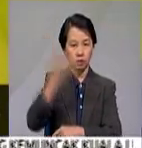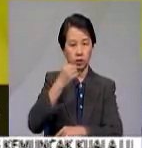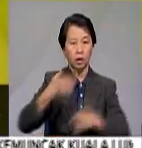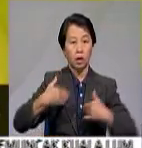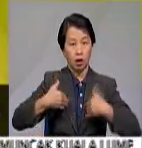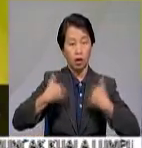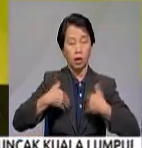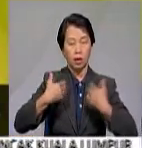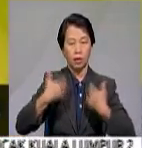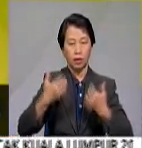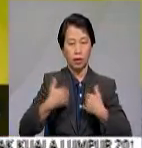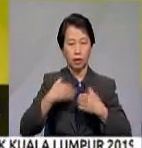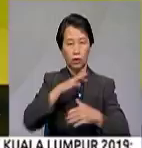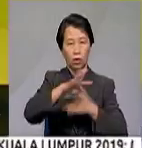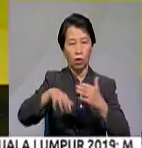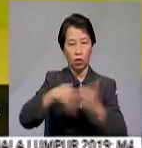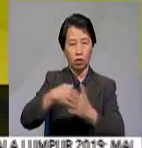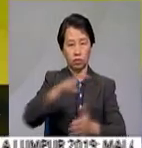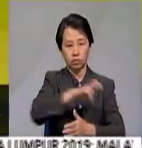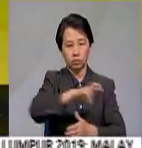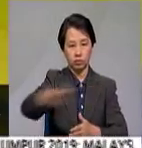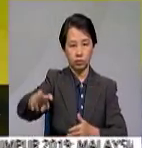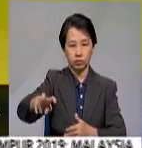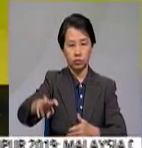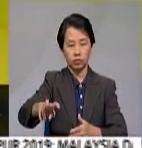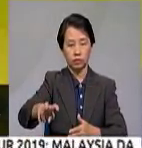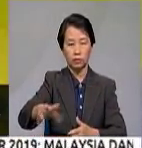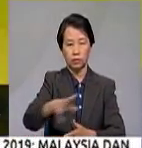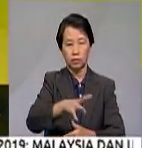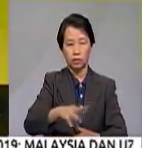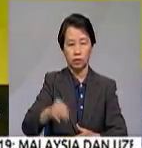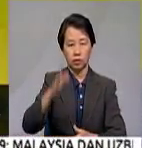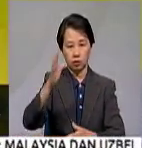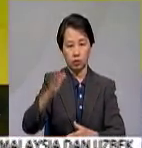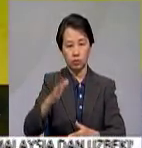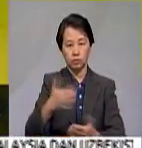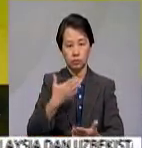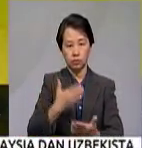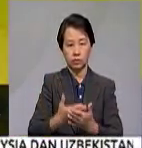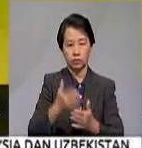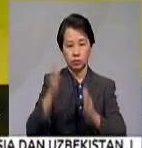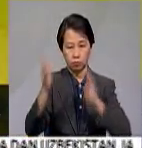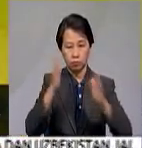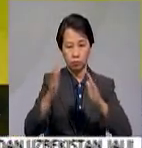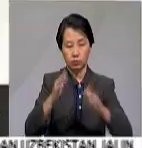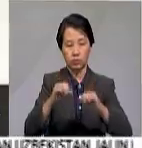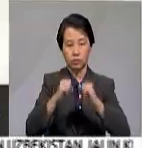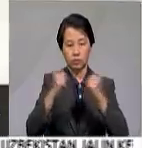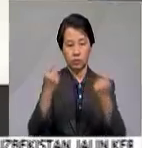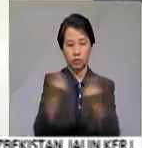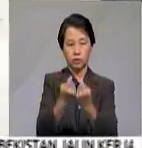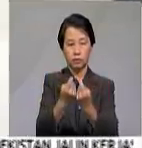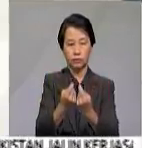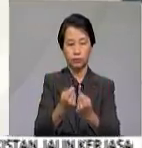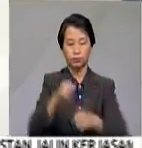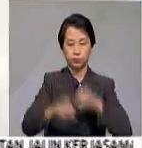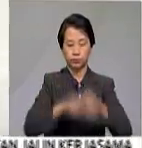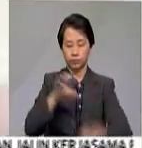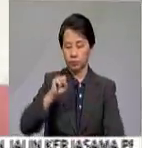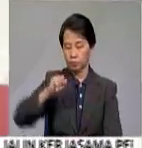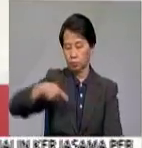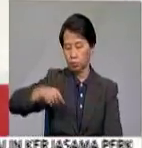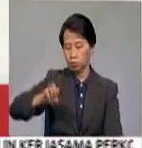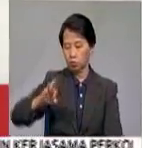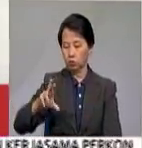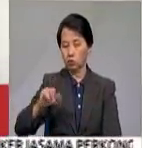have all the jerseys in the team as well. So yeah, it's been a good week for Malaysia's favourite cycling team. Pasukan Sapura Cycling